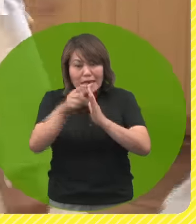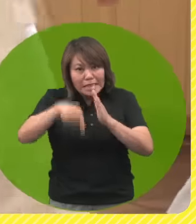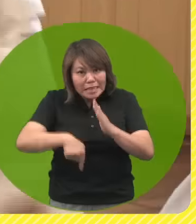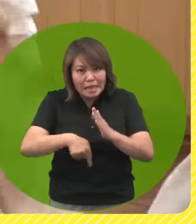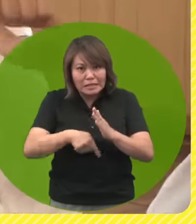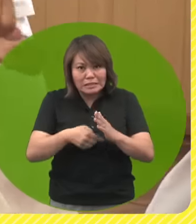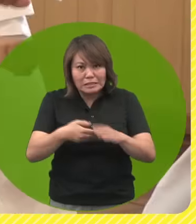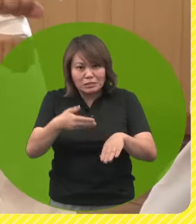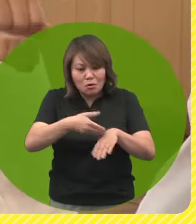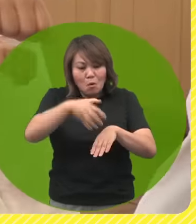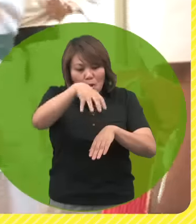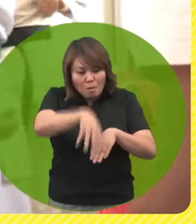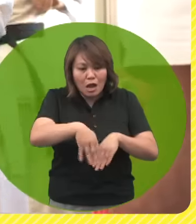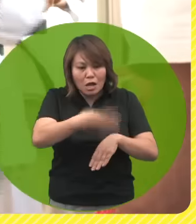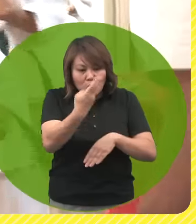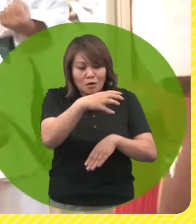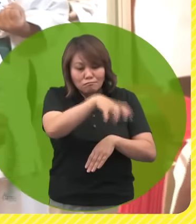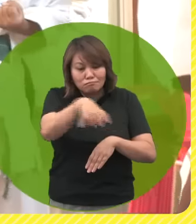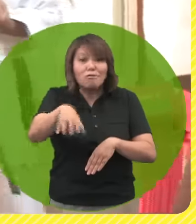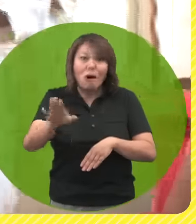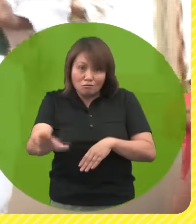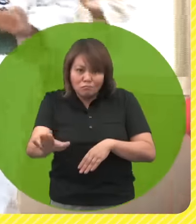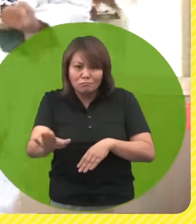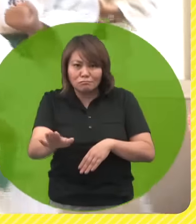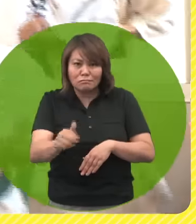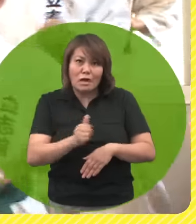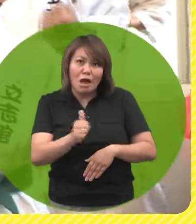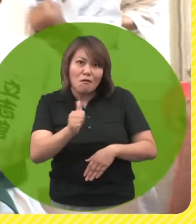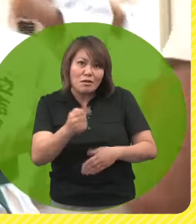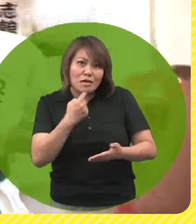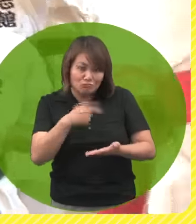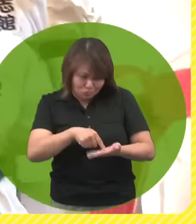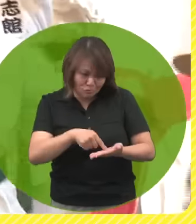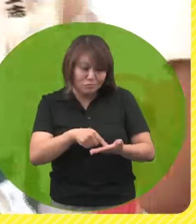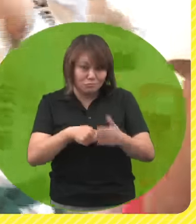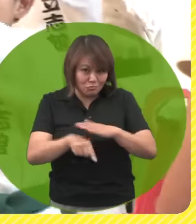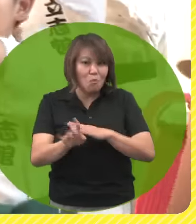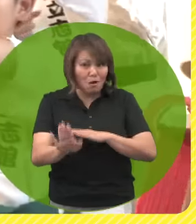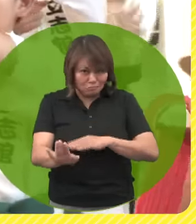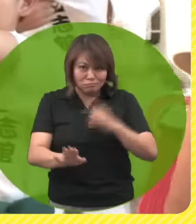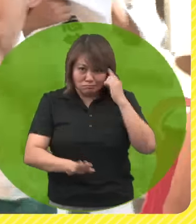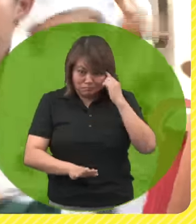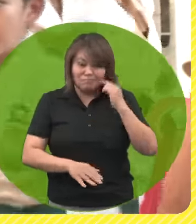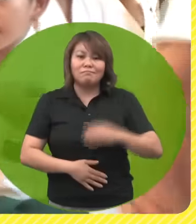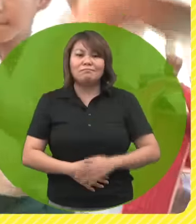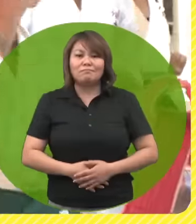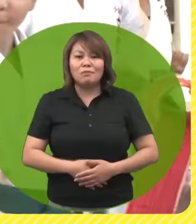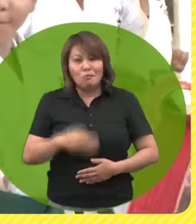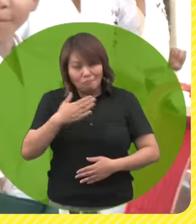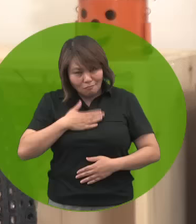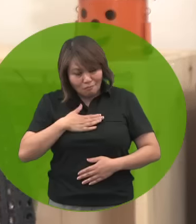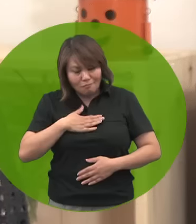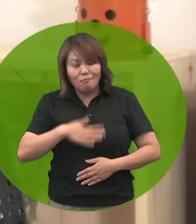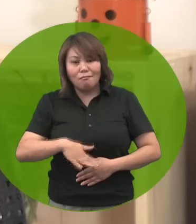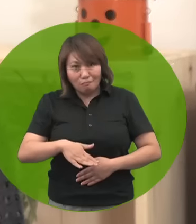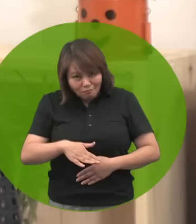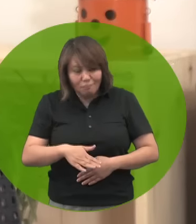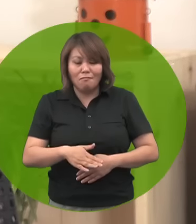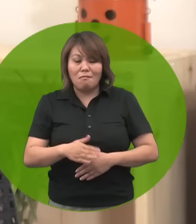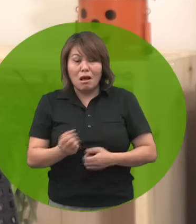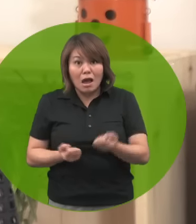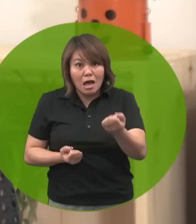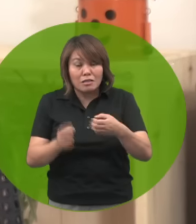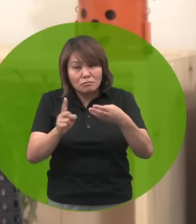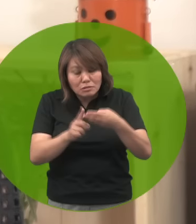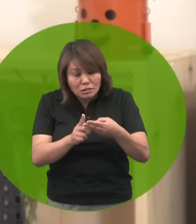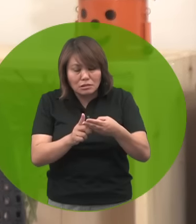空手道場がおよそ400カ所もあり、通いやすい環境もあると思います。 なるほど。そして空手の日が